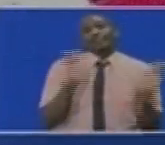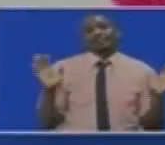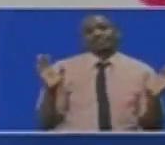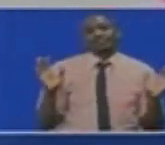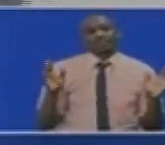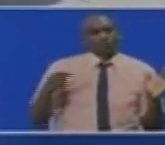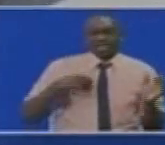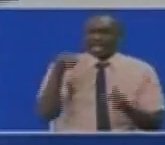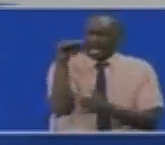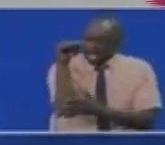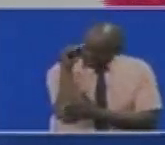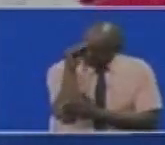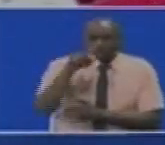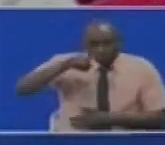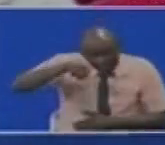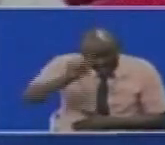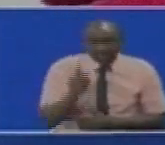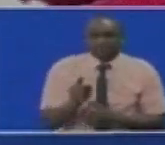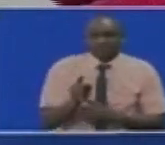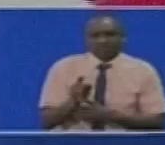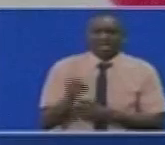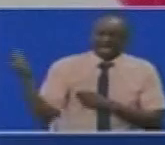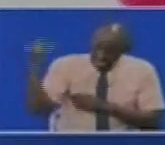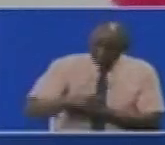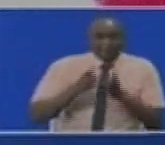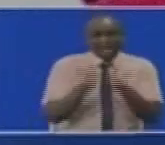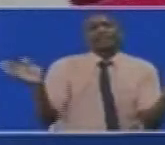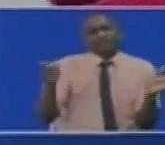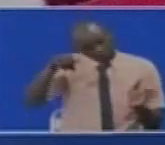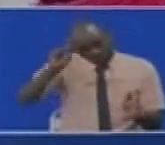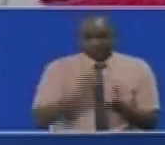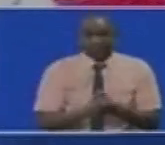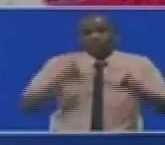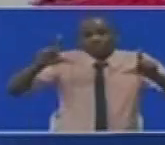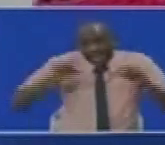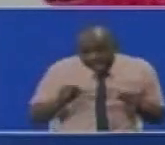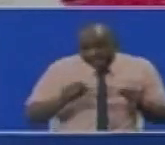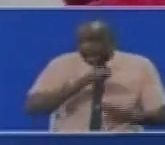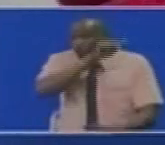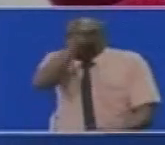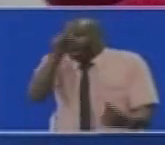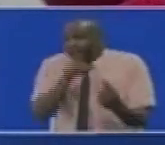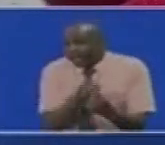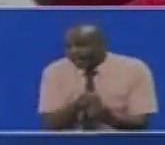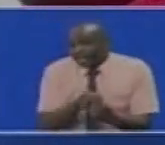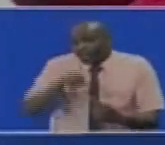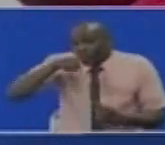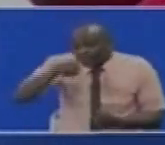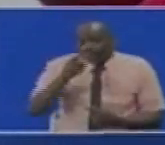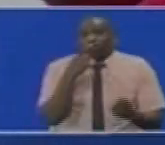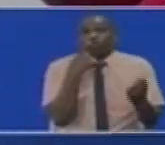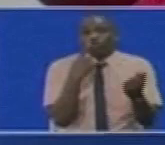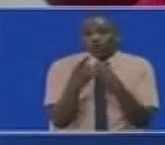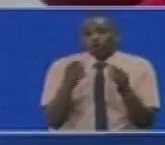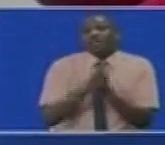tunataka tuulize General Mohamed mwenyewe akuje in public kutuambia ni lini alimuongelesha